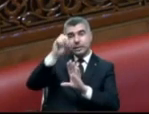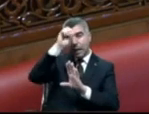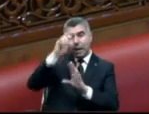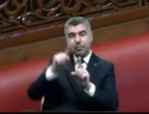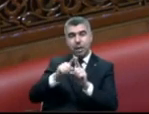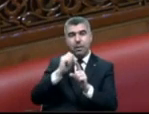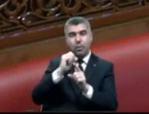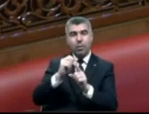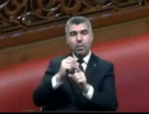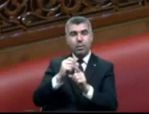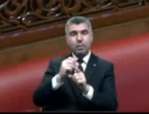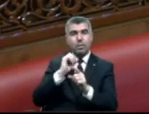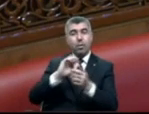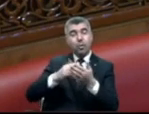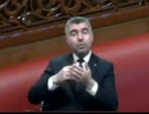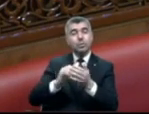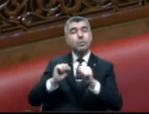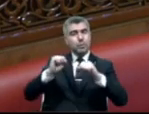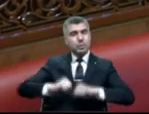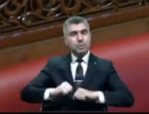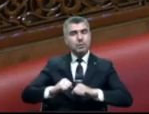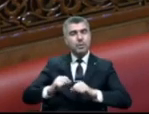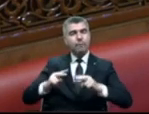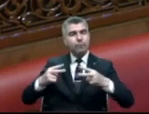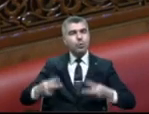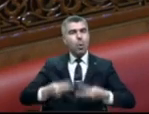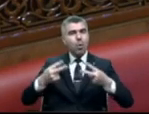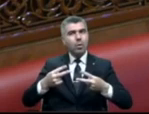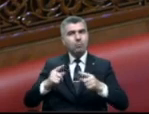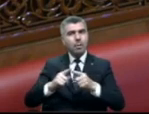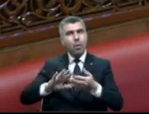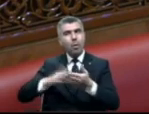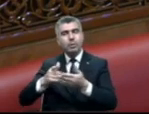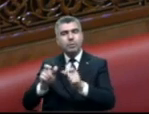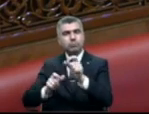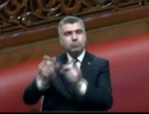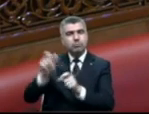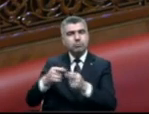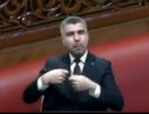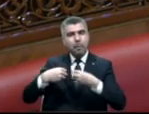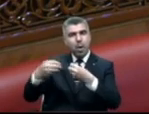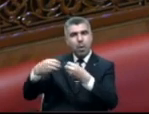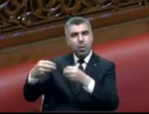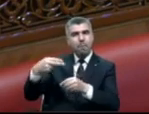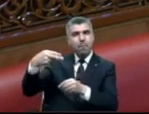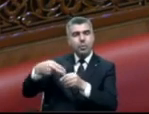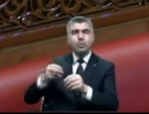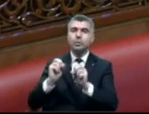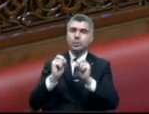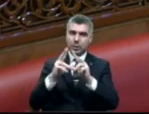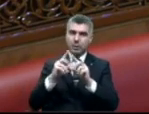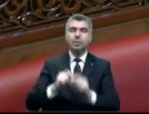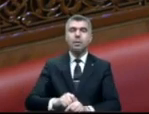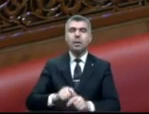في التزويد ذات الطاقة، تم تلبية حاجات السوق الوطنية كلها، علما أن المادة الطاقية الوحيدة التي حصل فيها